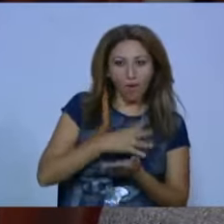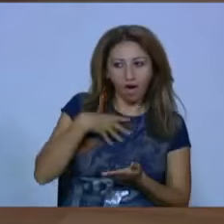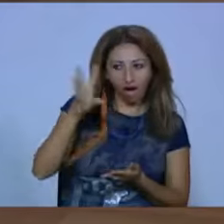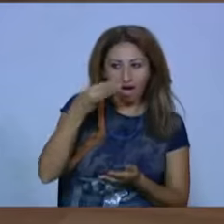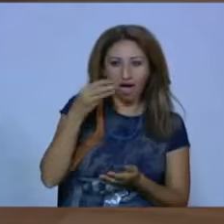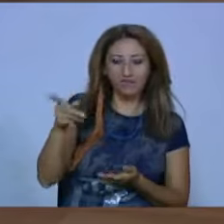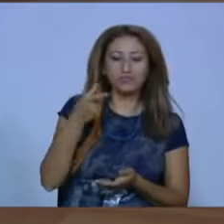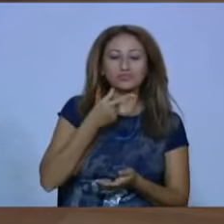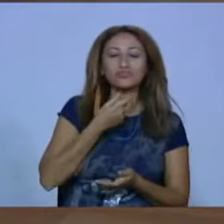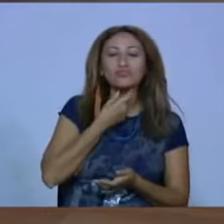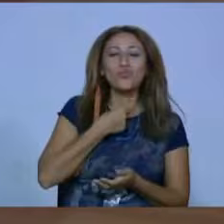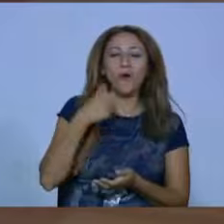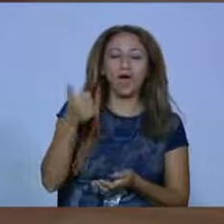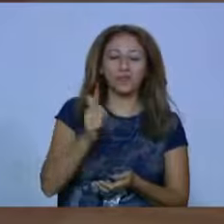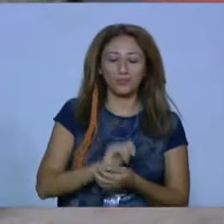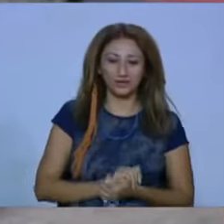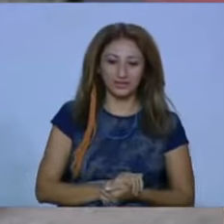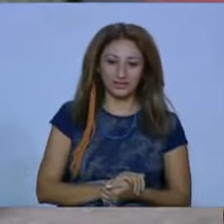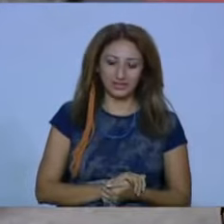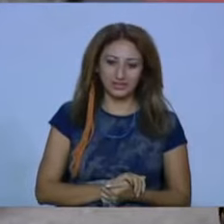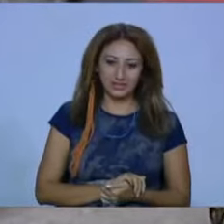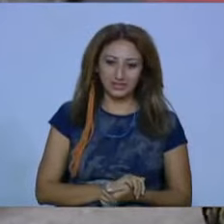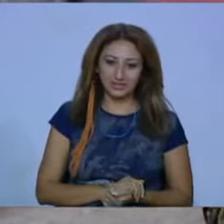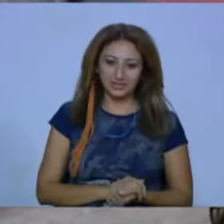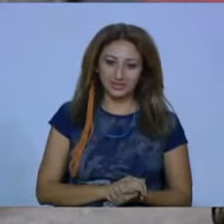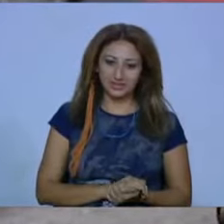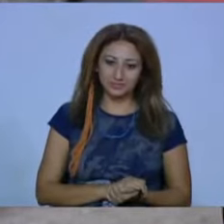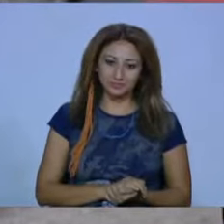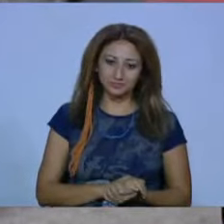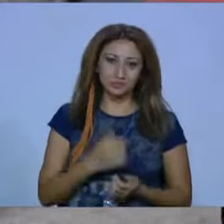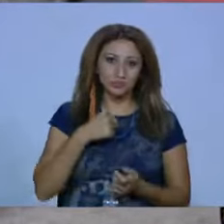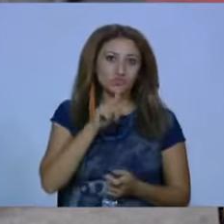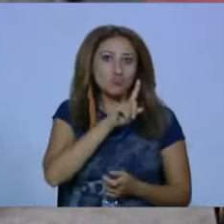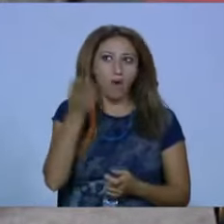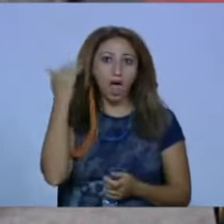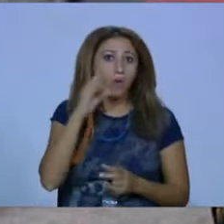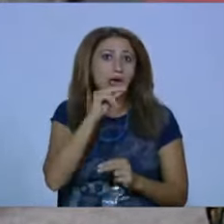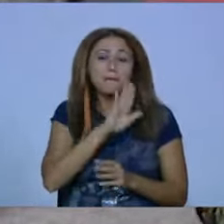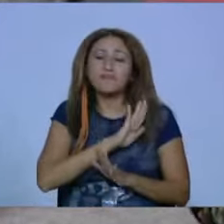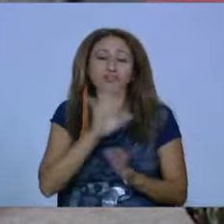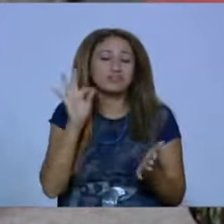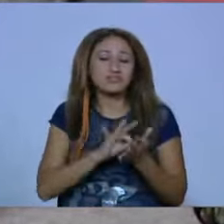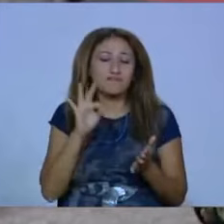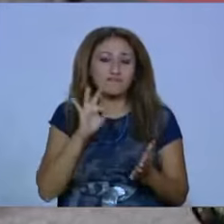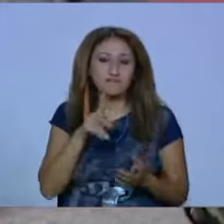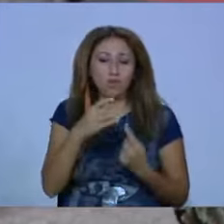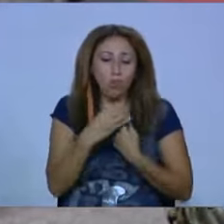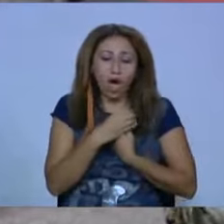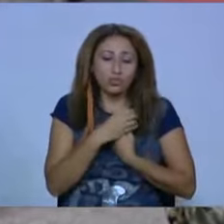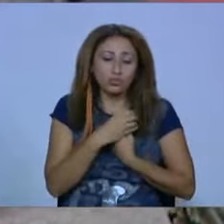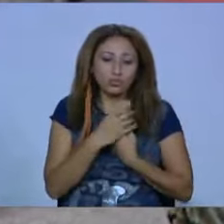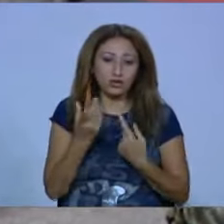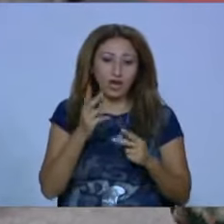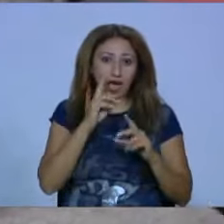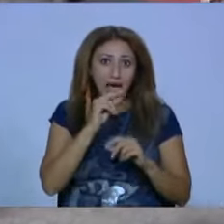على جد مش عشان صوتها ولا كنت يعني نتخيل انها توصل لاي حاجه انا كون ان هي